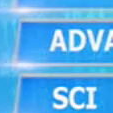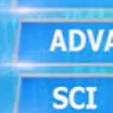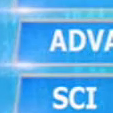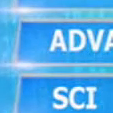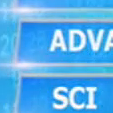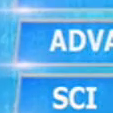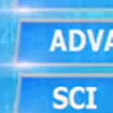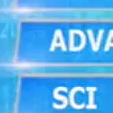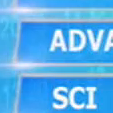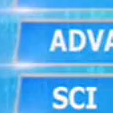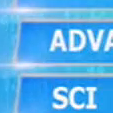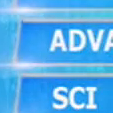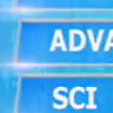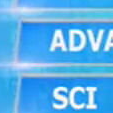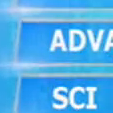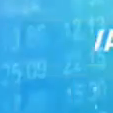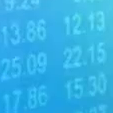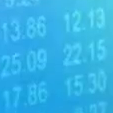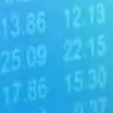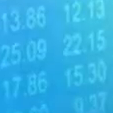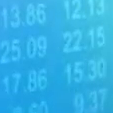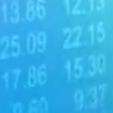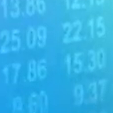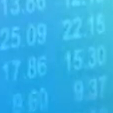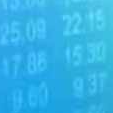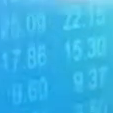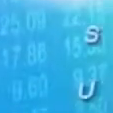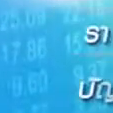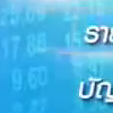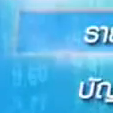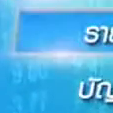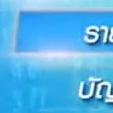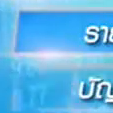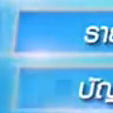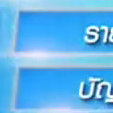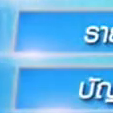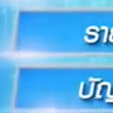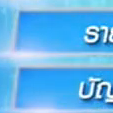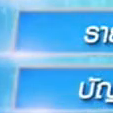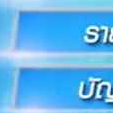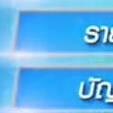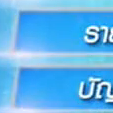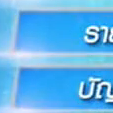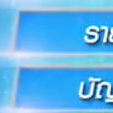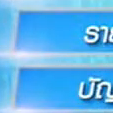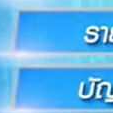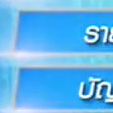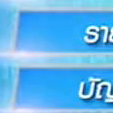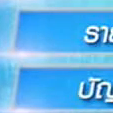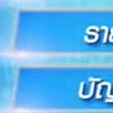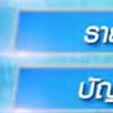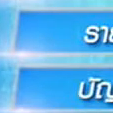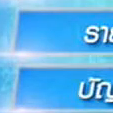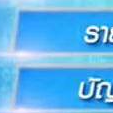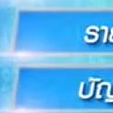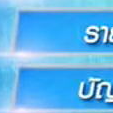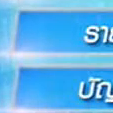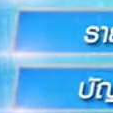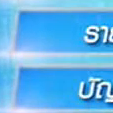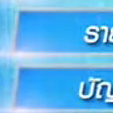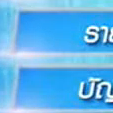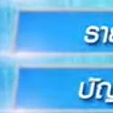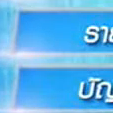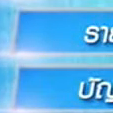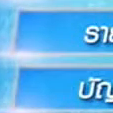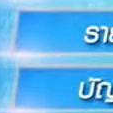ค่ะพอร์ตแยกประเภทการลงทุนวันนี้ต่างชาติขายสุทธิ 1,023 ล้านบาทสถาบันในประเทศนะคะขายสุ